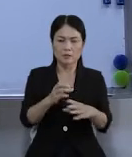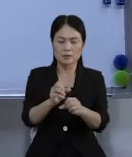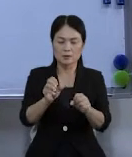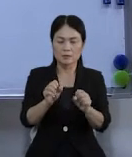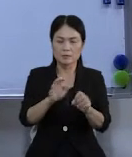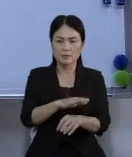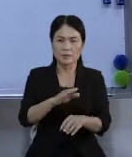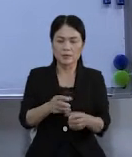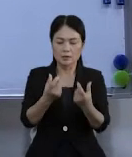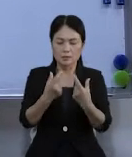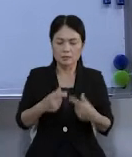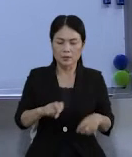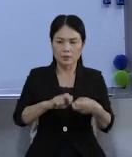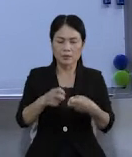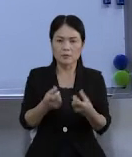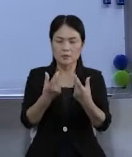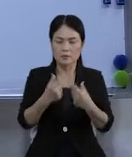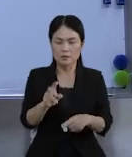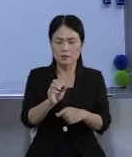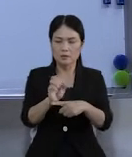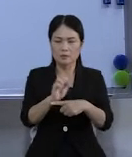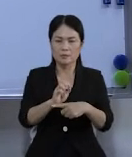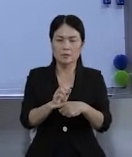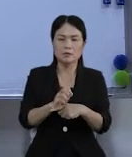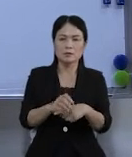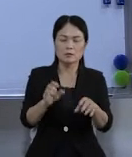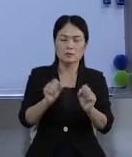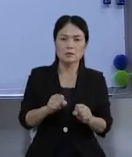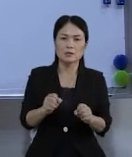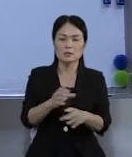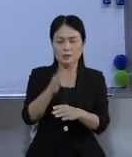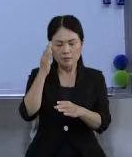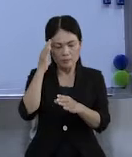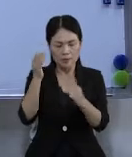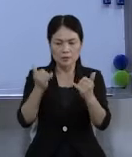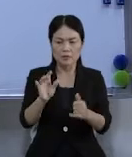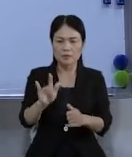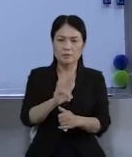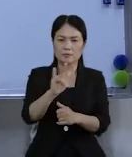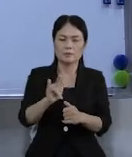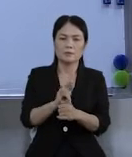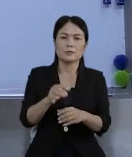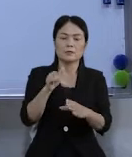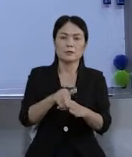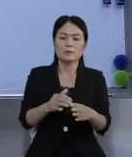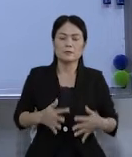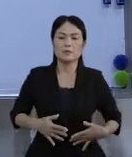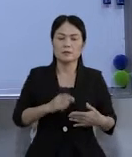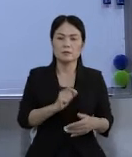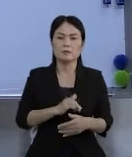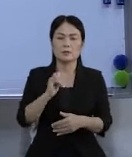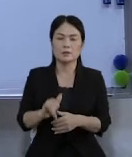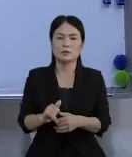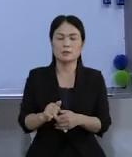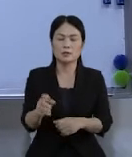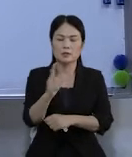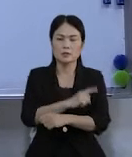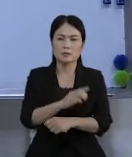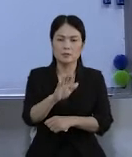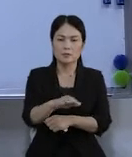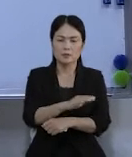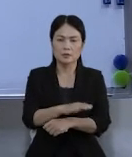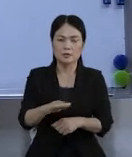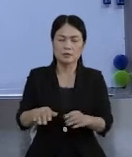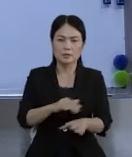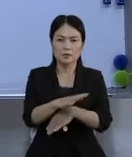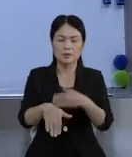ai nâng đọc sài bánh hà, đọc sài chùm nọt, nâng ai dược chùm lệch đăng đi, tự pra, nơi khăn ông chìu phiếp rùn nâu, rồi chạm thang ngay rồi bỏ